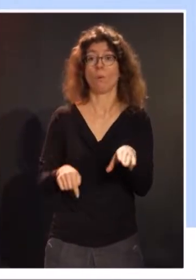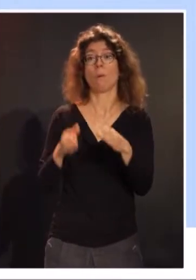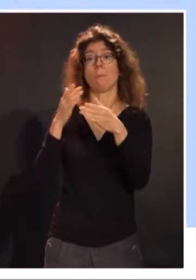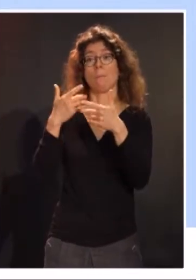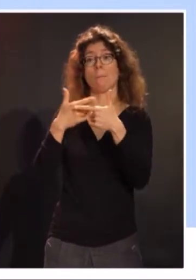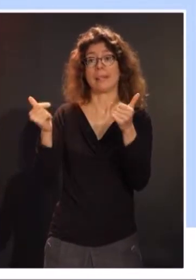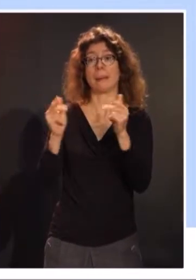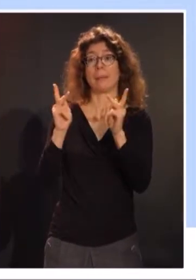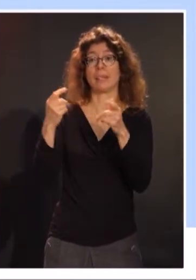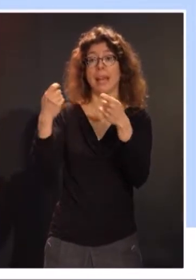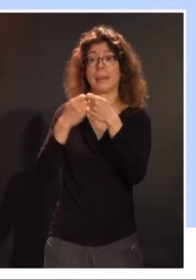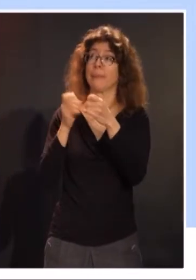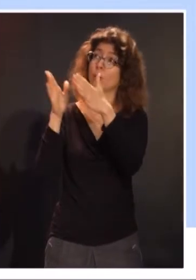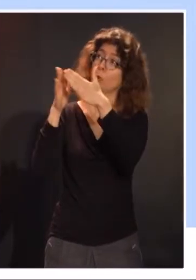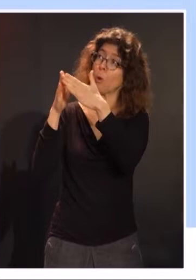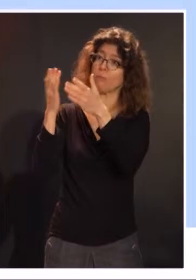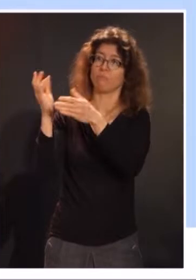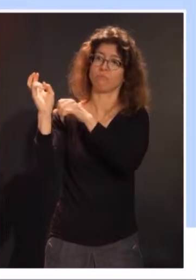pédagogique adapté.